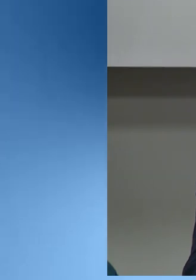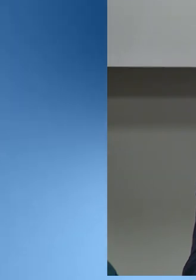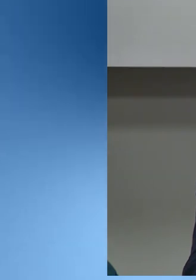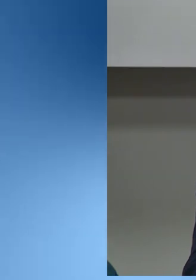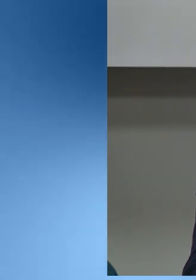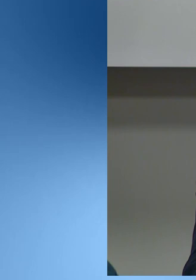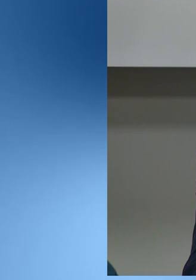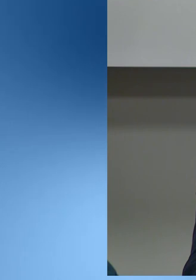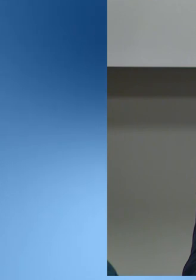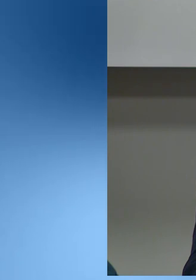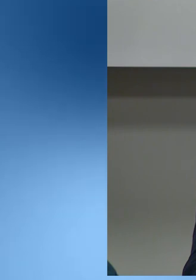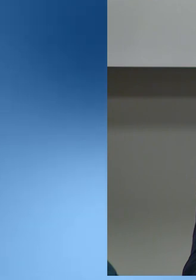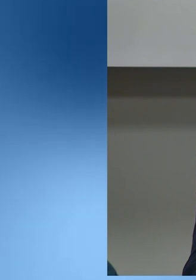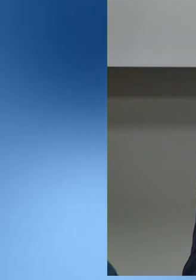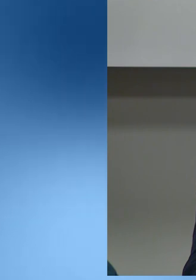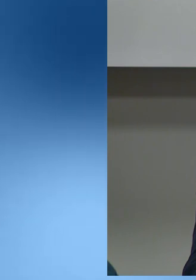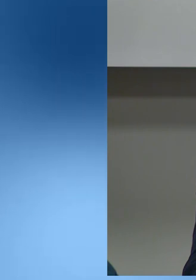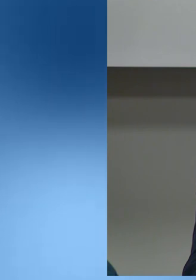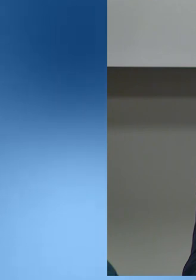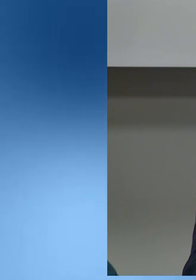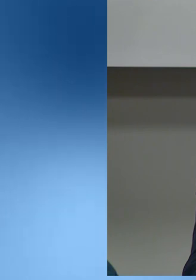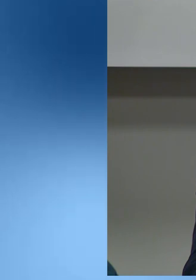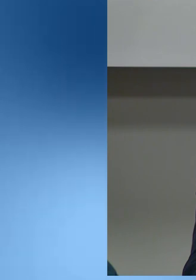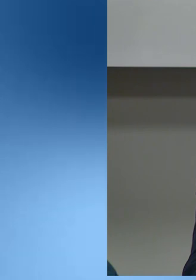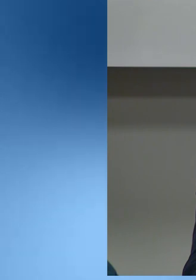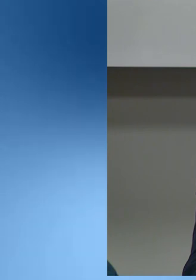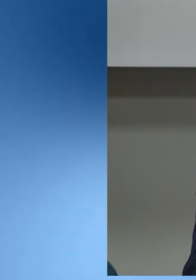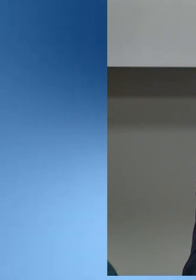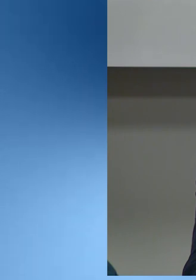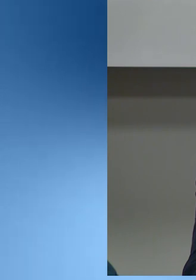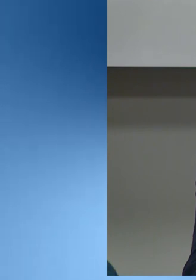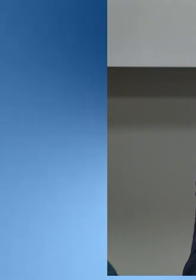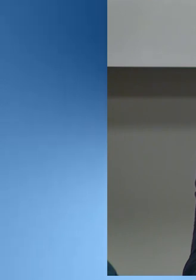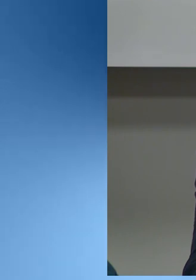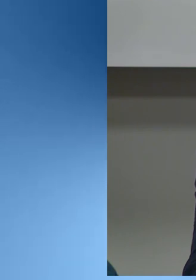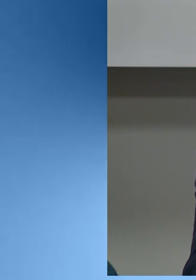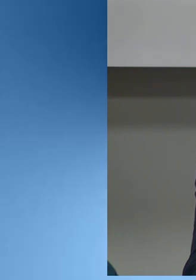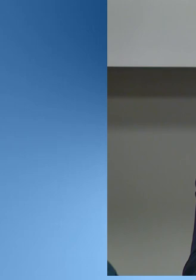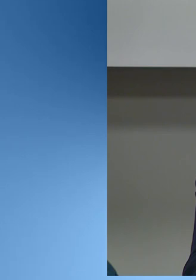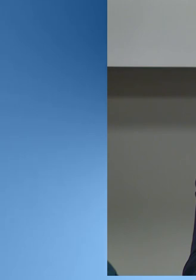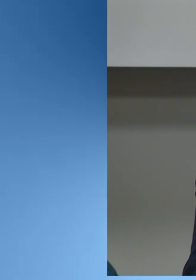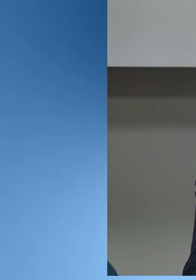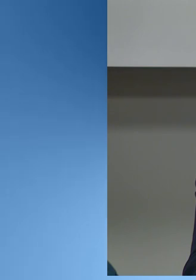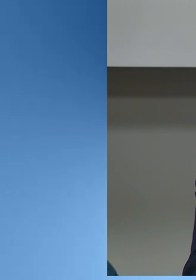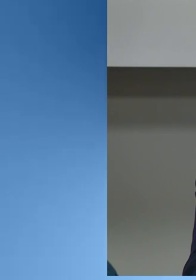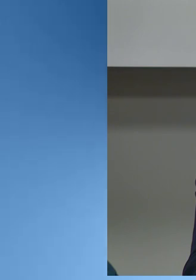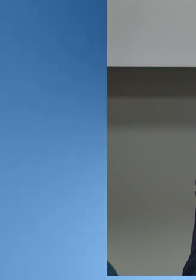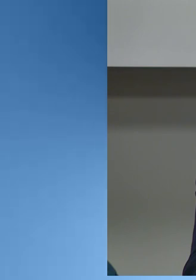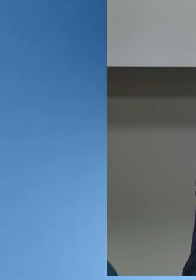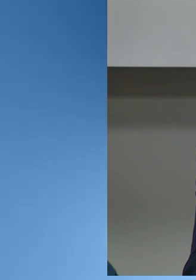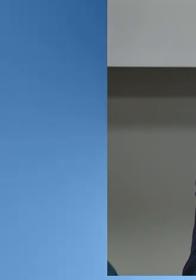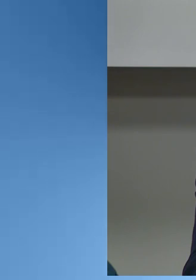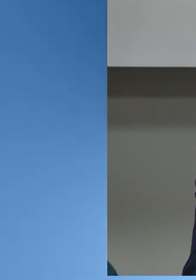la 42 convention entre la Ville de Grenoble et l'Académie de Grenoble pour les étapes pour l'enseignement physique et sportif dans